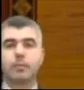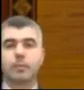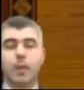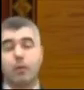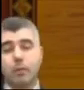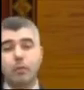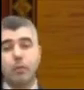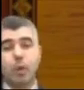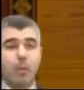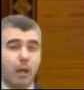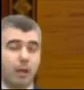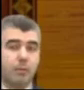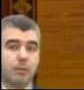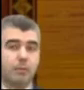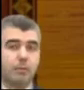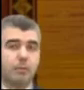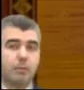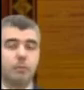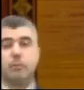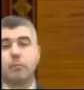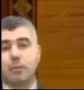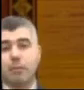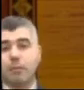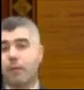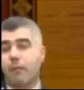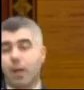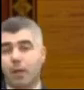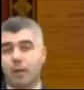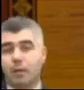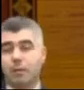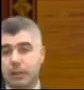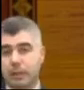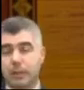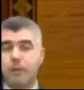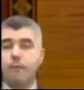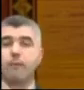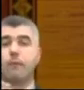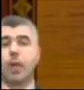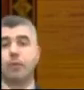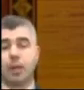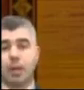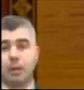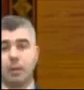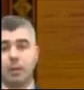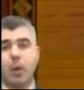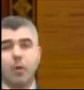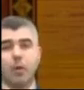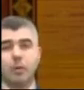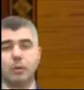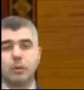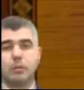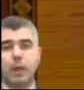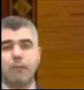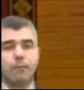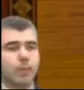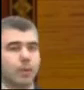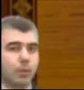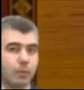غدا أستطيع، أنا سعيد من خلال المبادرات وبعض الظهر من خلال التبادل مع